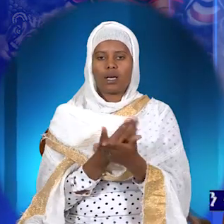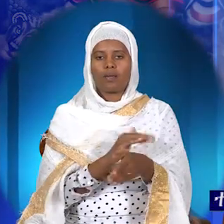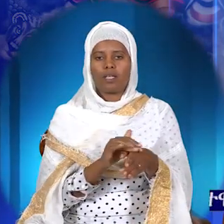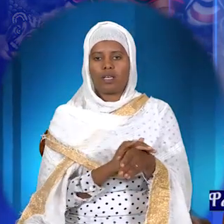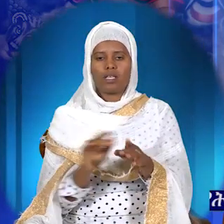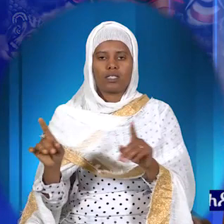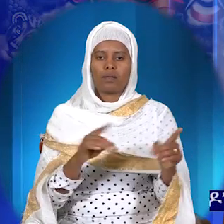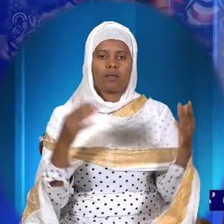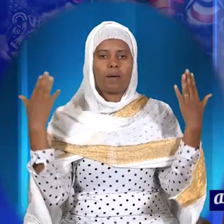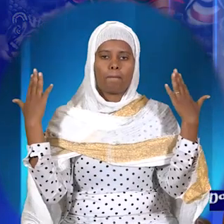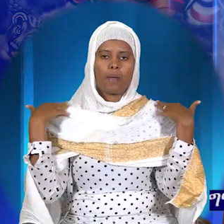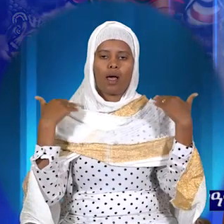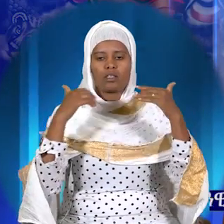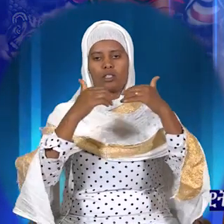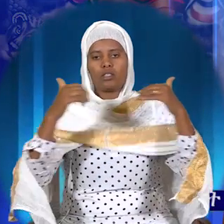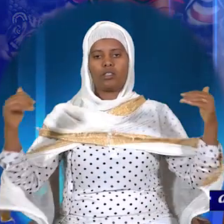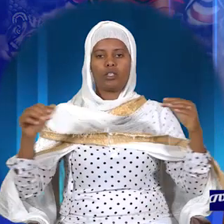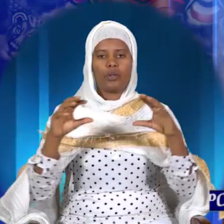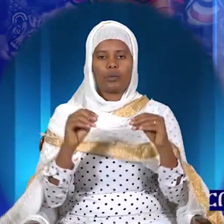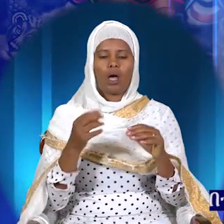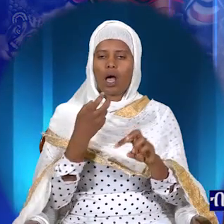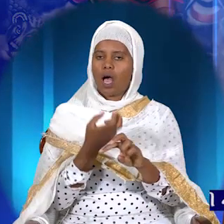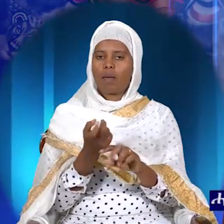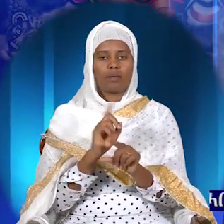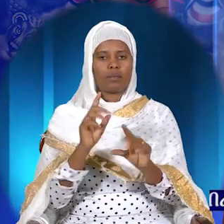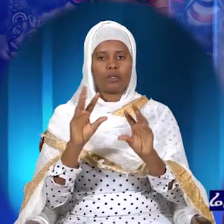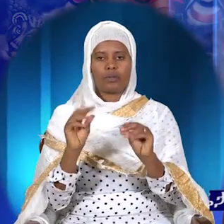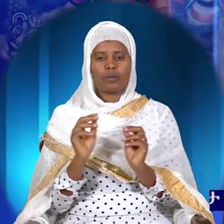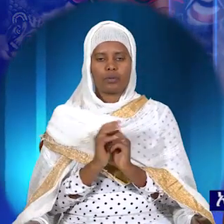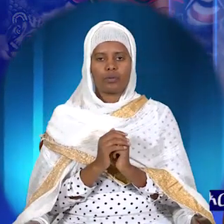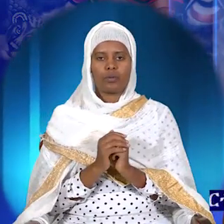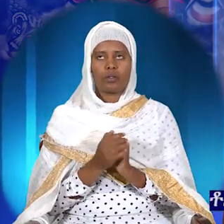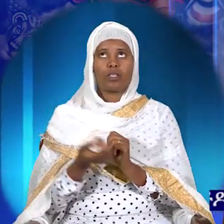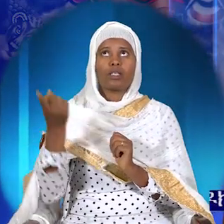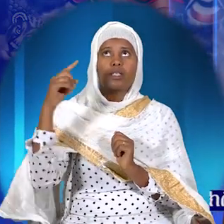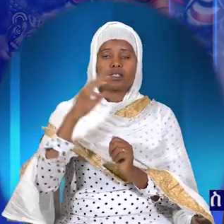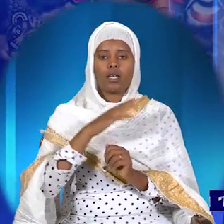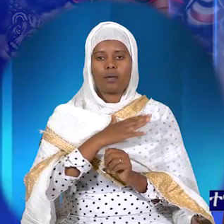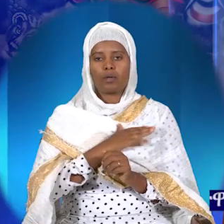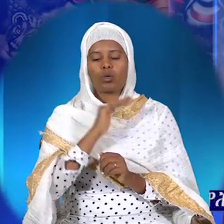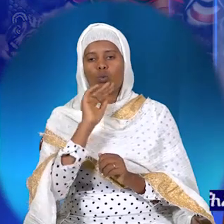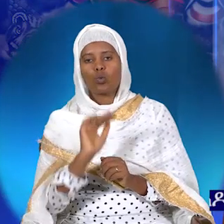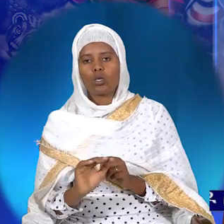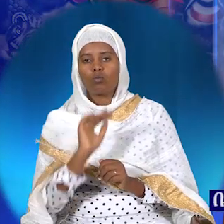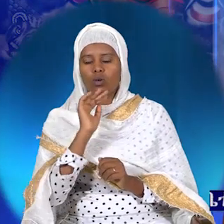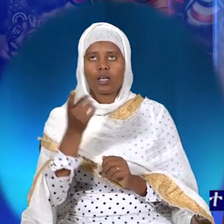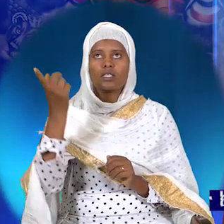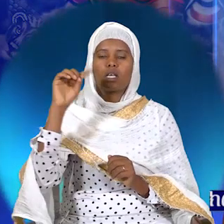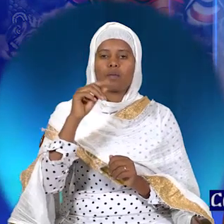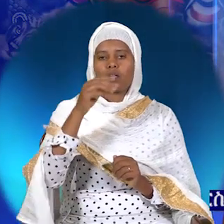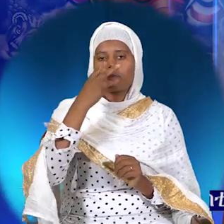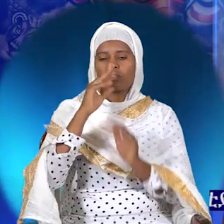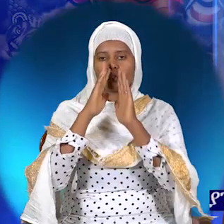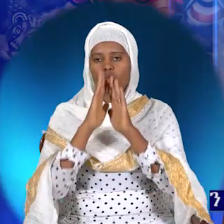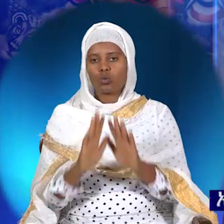እዩ፣ ካብ ሕልና ሰብን መላእኽትን ዝረሓቐ እዩ እምበር ኣይምርምርን እዩ ብምባል ናይ እግዚኣብሄር ወልድ